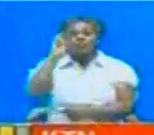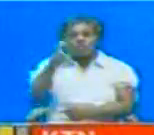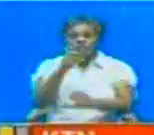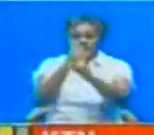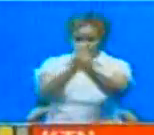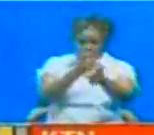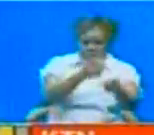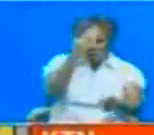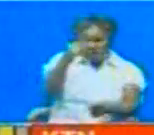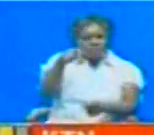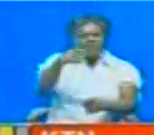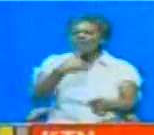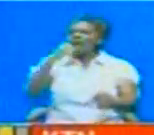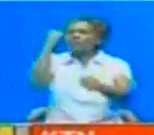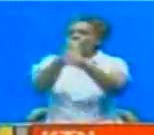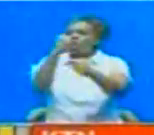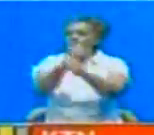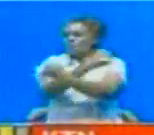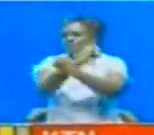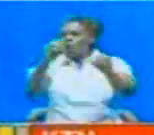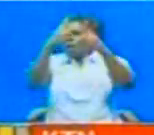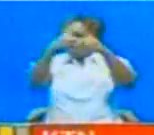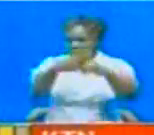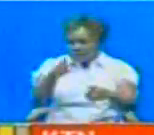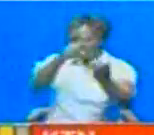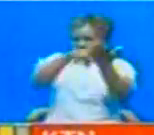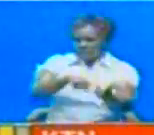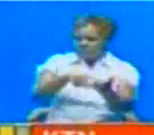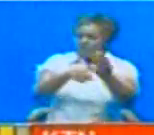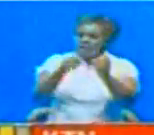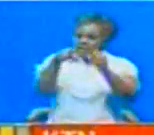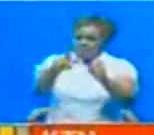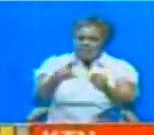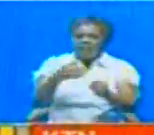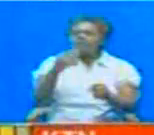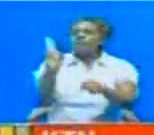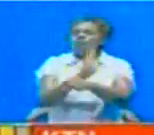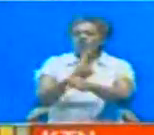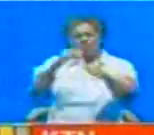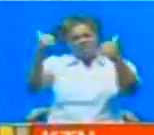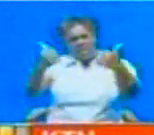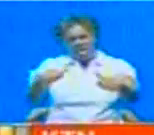chake, kwani hana kazi. Hata hivyo anasisitiza kuwa hajawahi kutumia